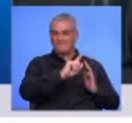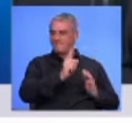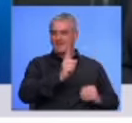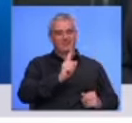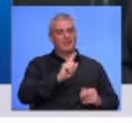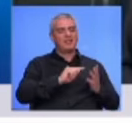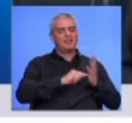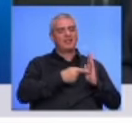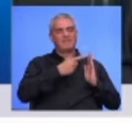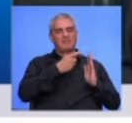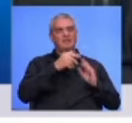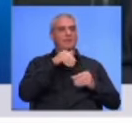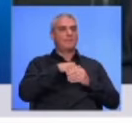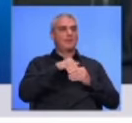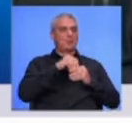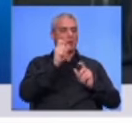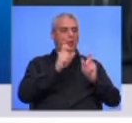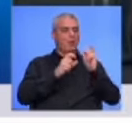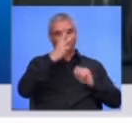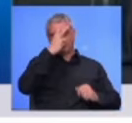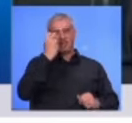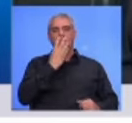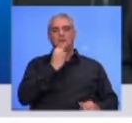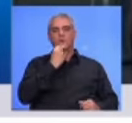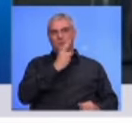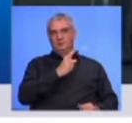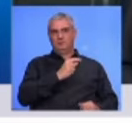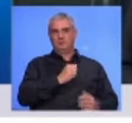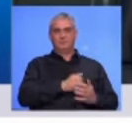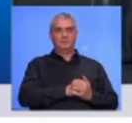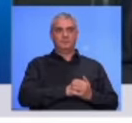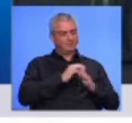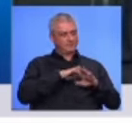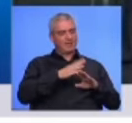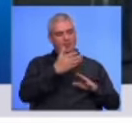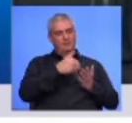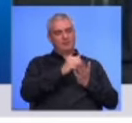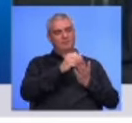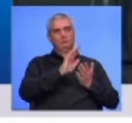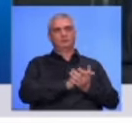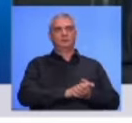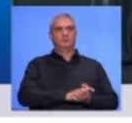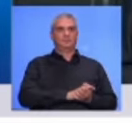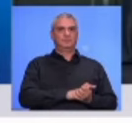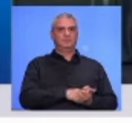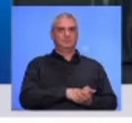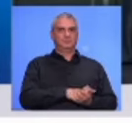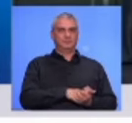התכוונתי דווקא מתוך האוכלוסייה היהודית, סליחה. אוקיי, סליחה, תמשיך את דבריך. כן.